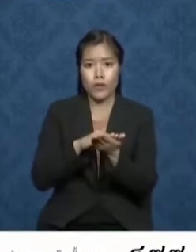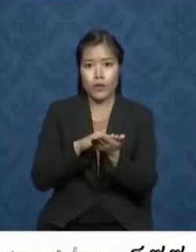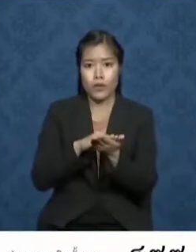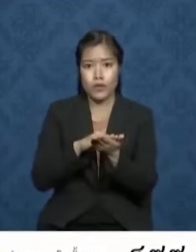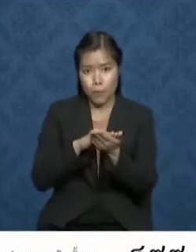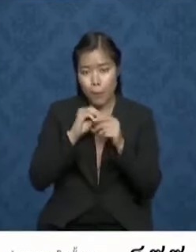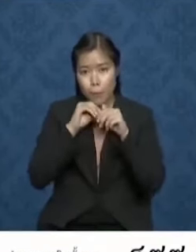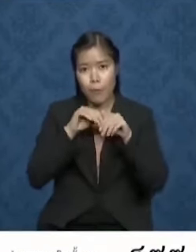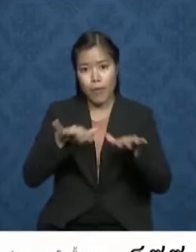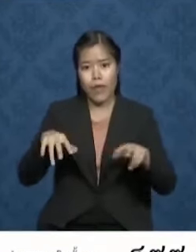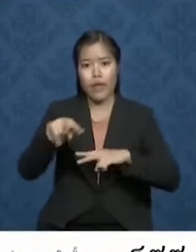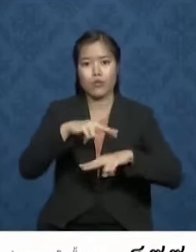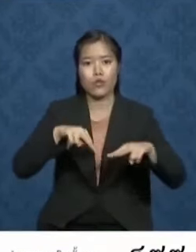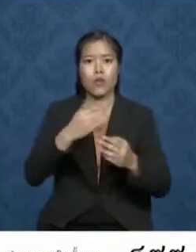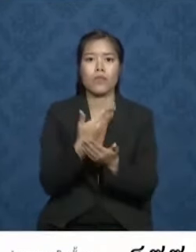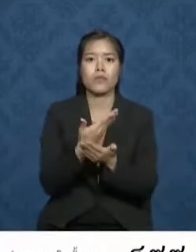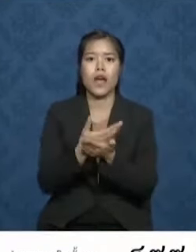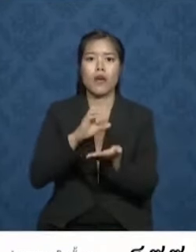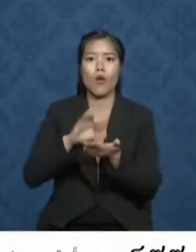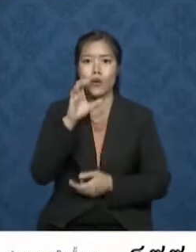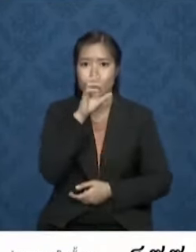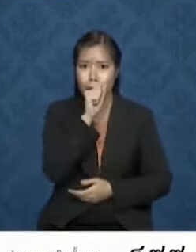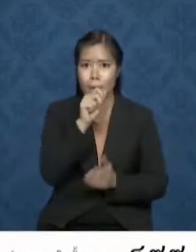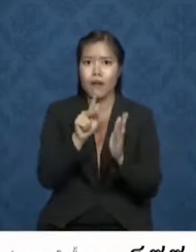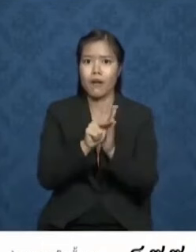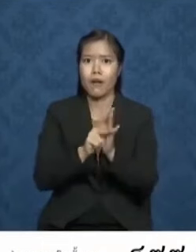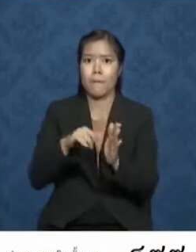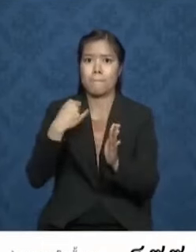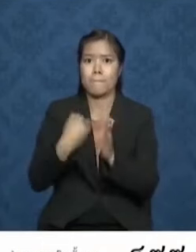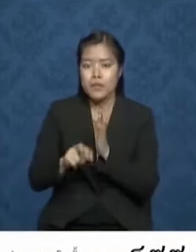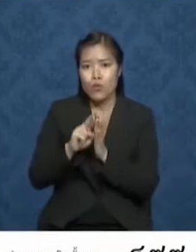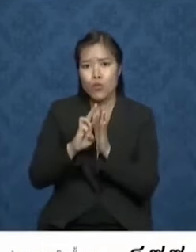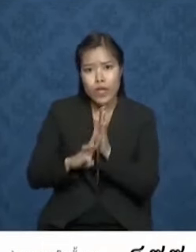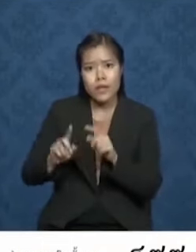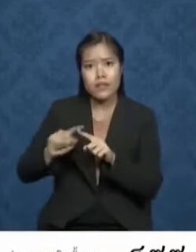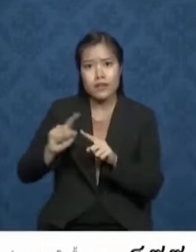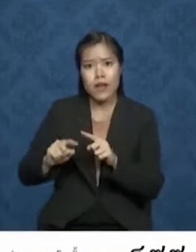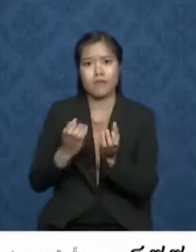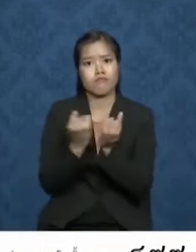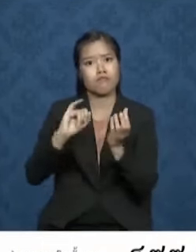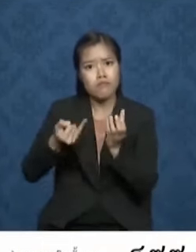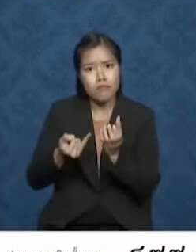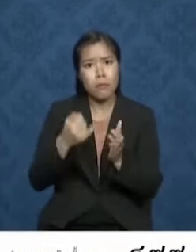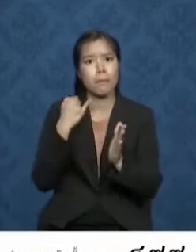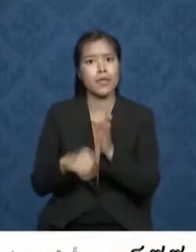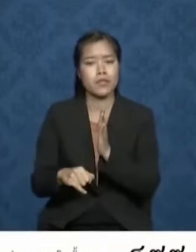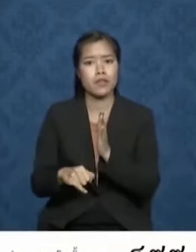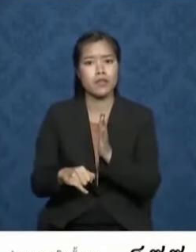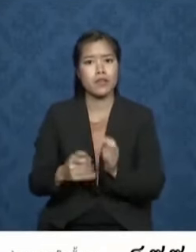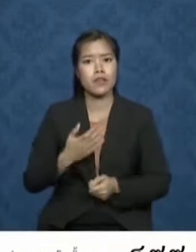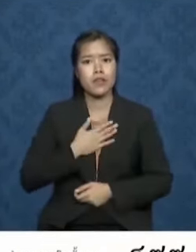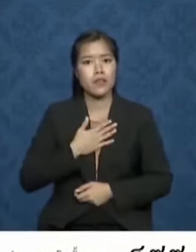ราชการลับผิดวินัยร้ายแรงต้องรับโทษตามกฎหมายและผิดจริยธรรมด้วยผมไม่มั่นใจว่าภายใต้